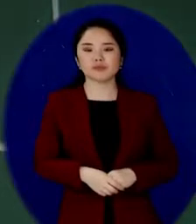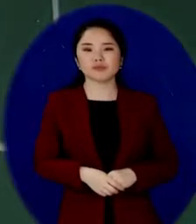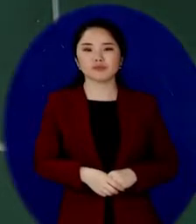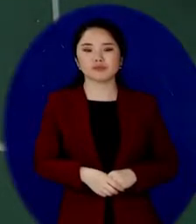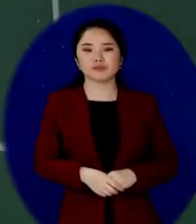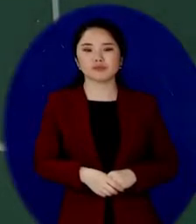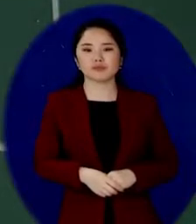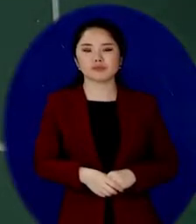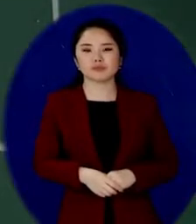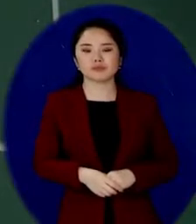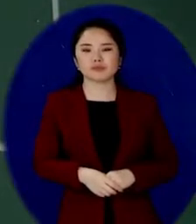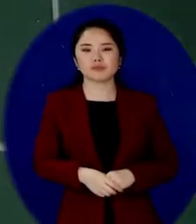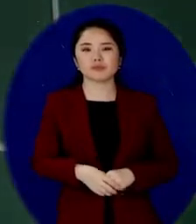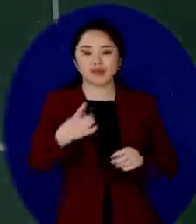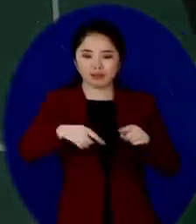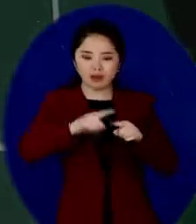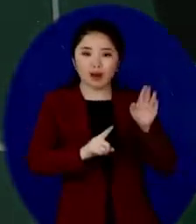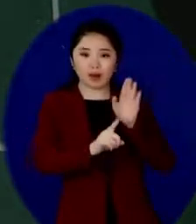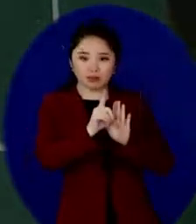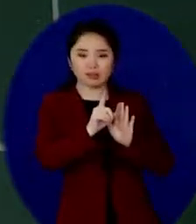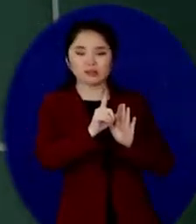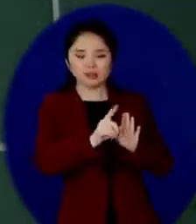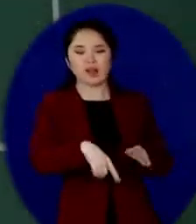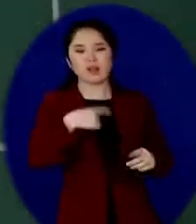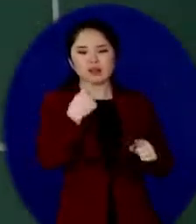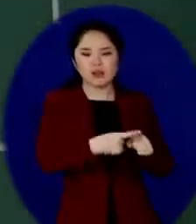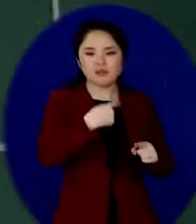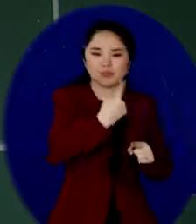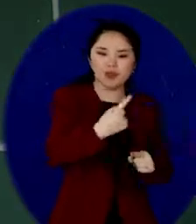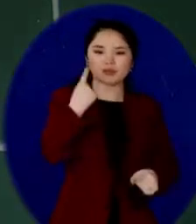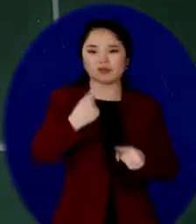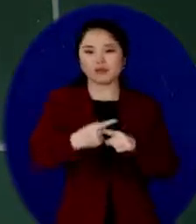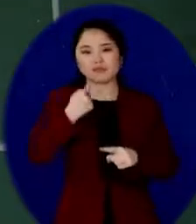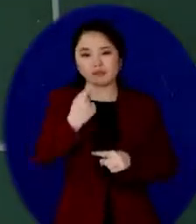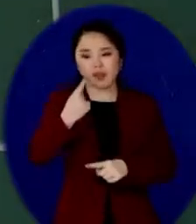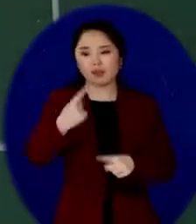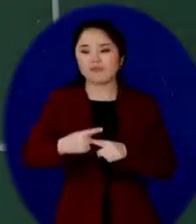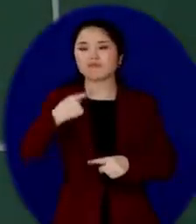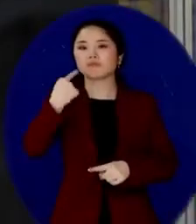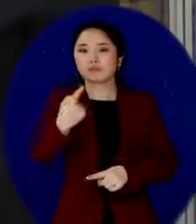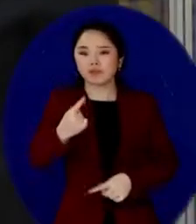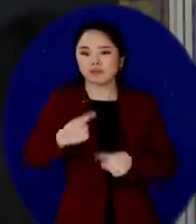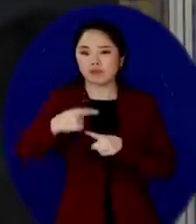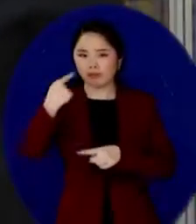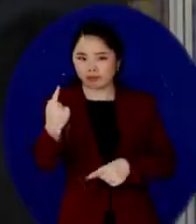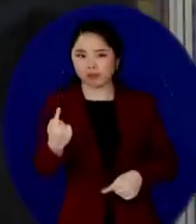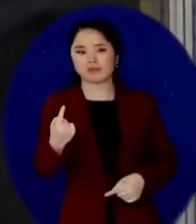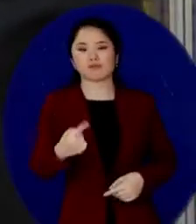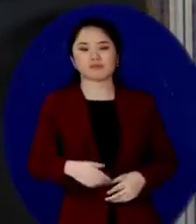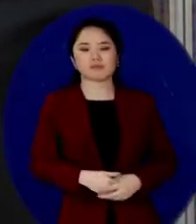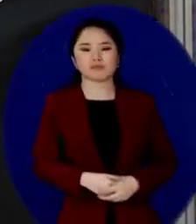дахь хэсэгт. За, дахин эхнээс нь. Эхнээс хэсэгт, хоёр дахь хэсэгт, гурав дахь